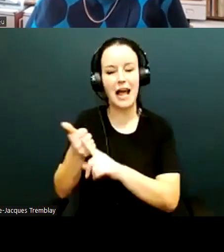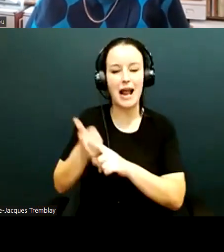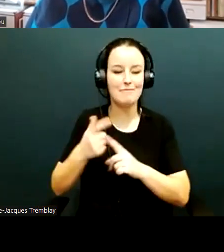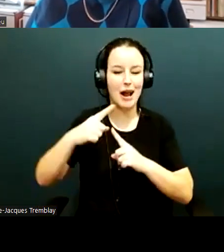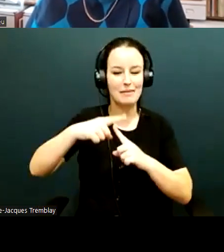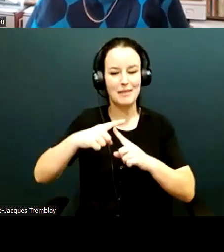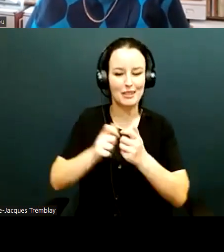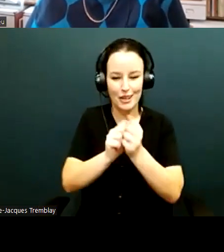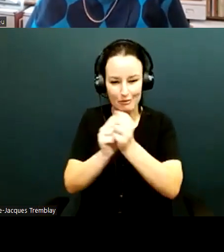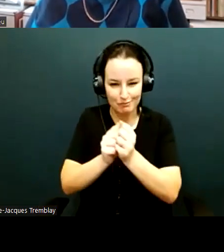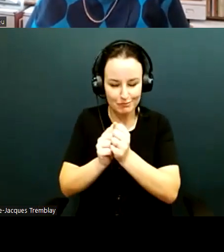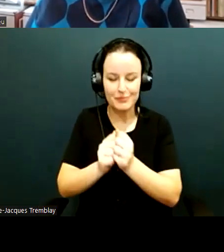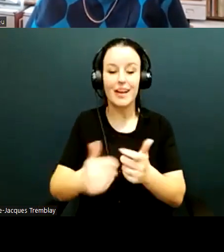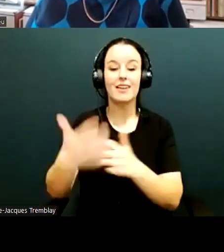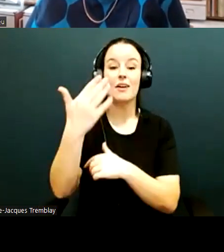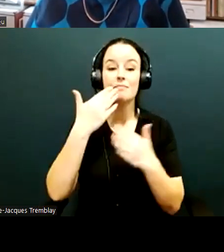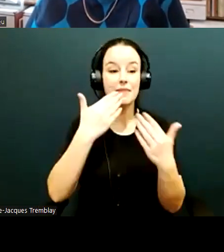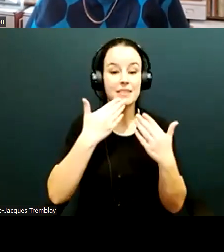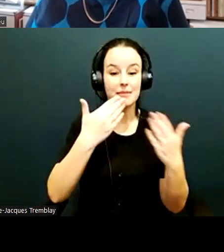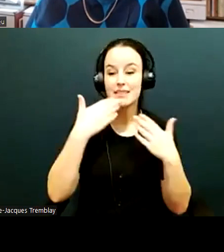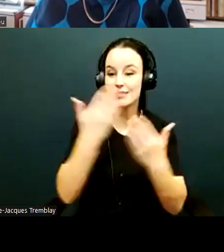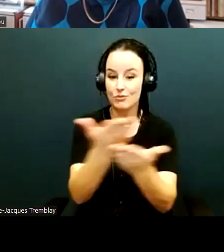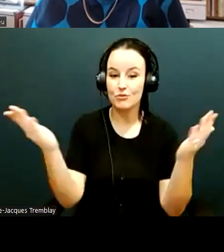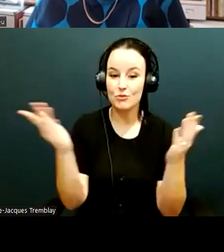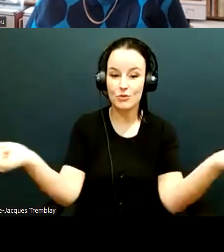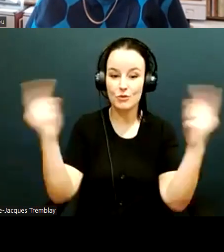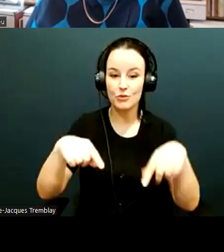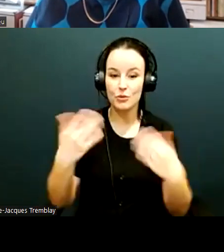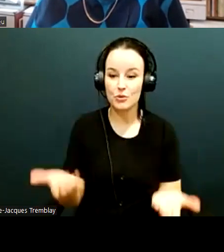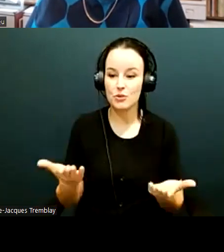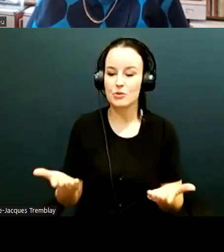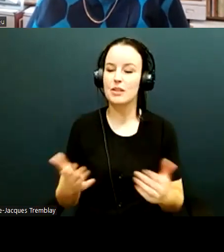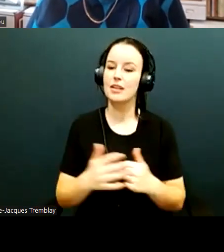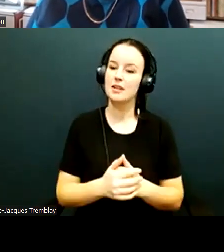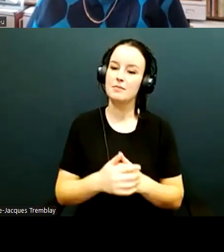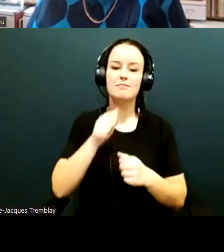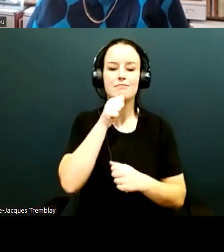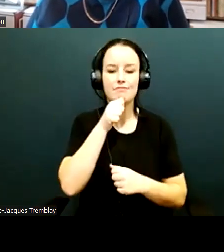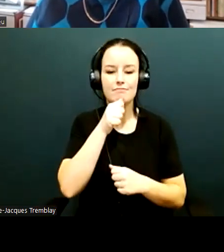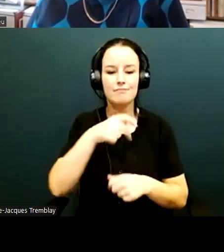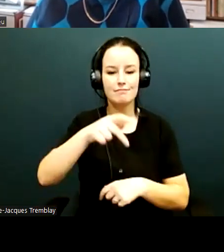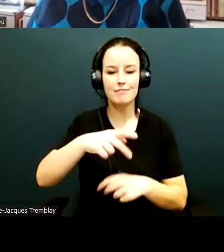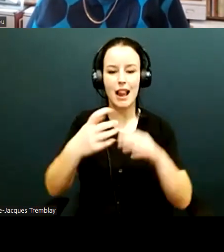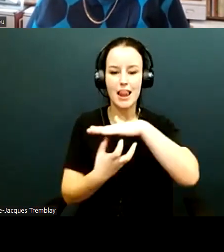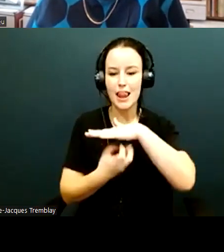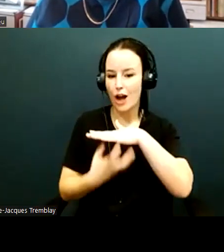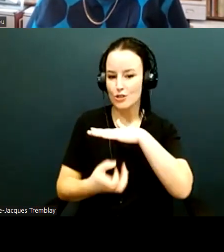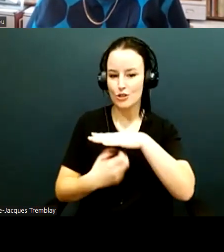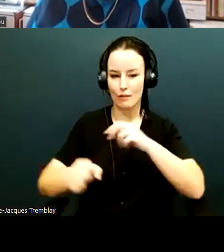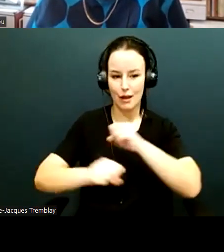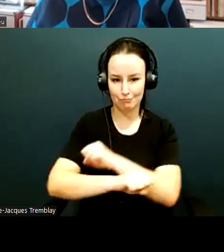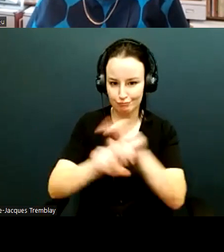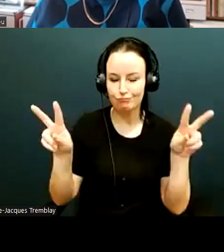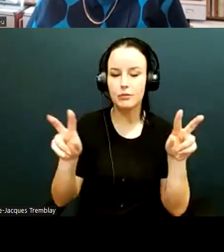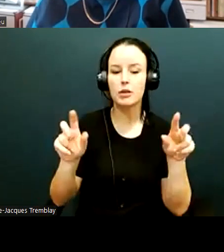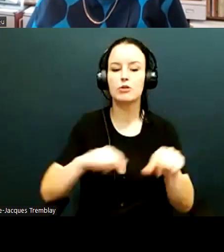technique. Merci à tous et à toutes d'être venus aujourd'hui. Et puis, on fera partager l'enregistrement. On va le mettre sur nos sites